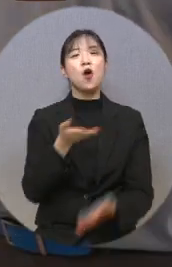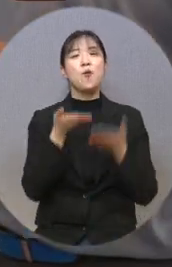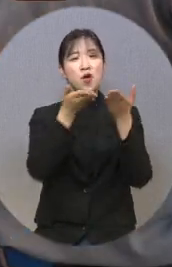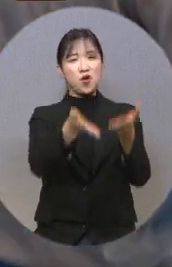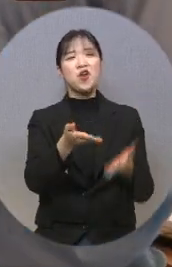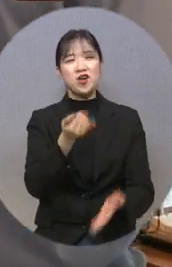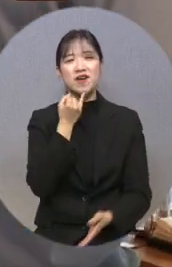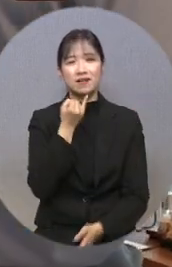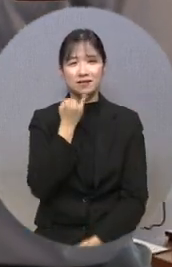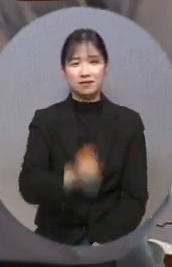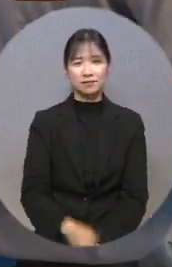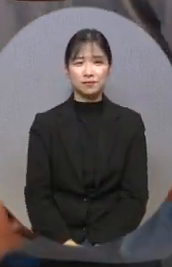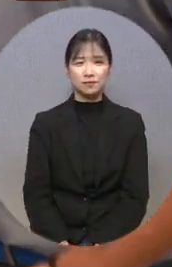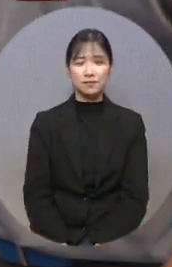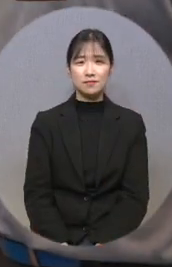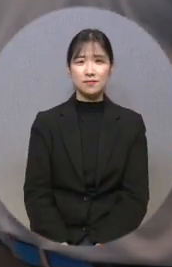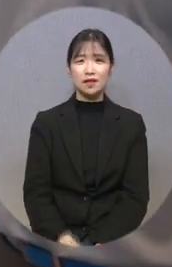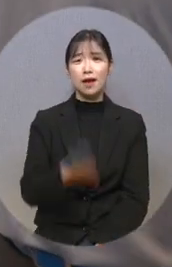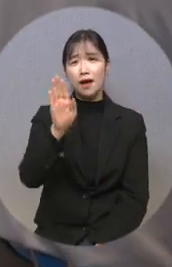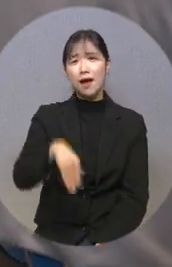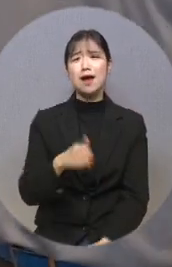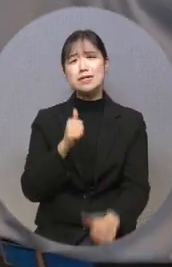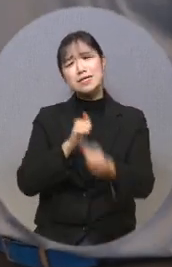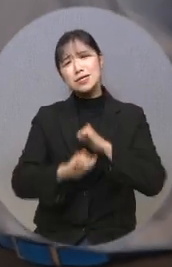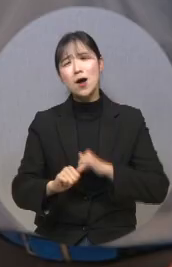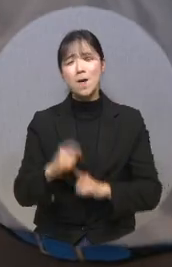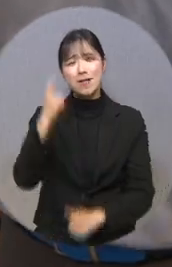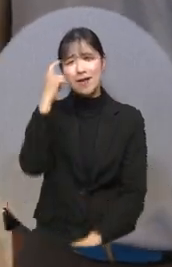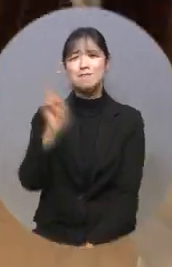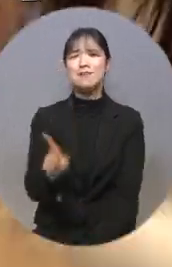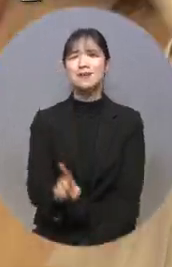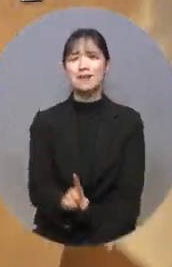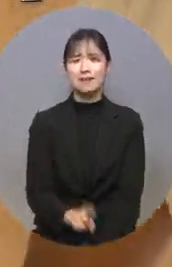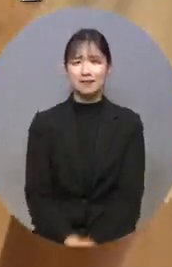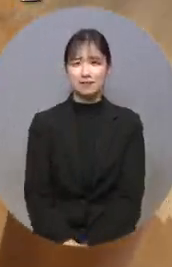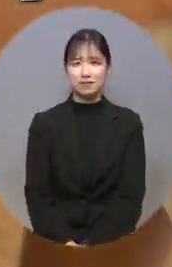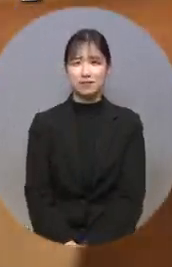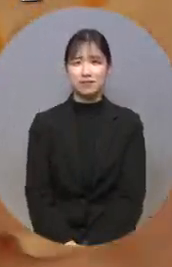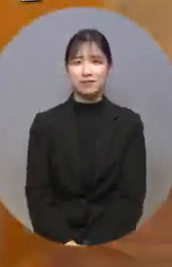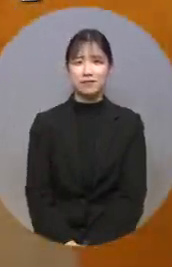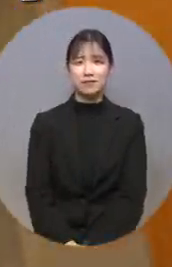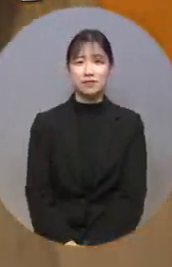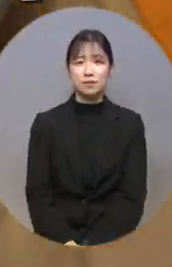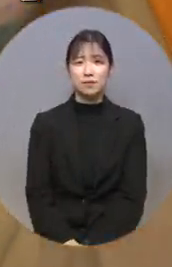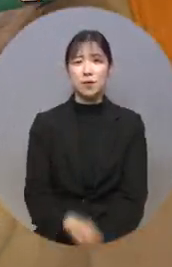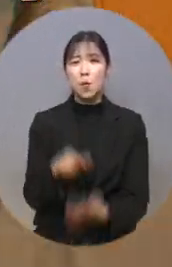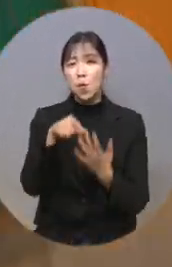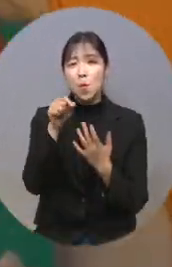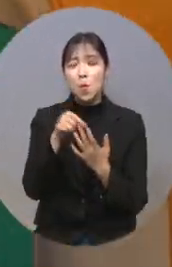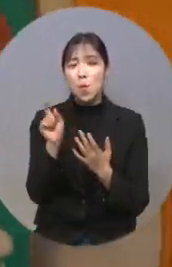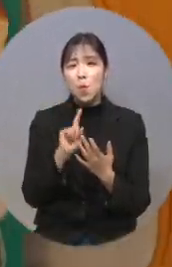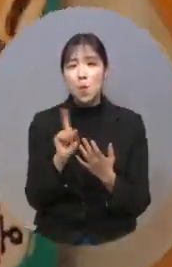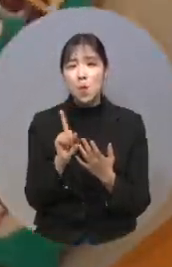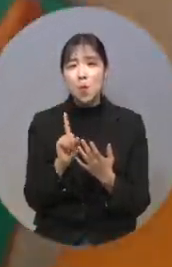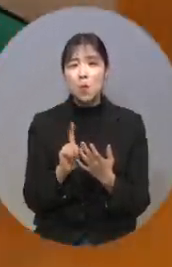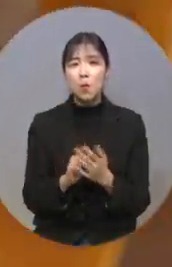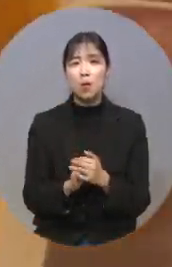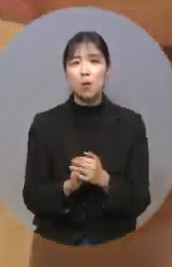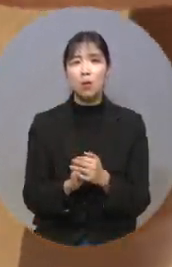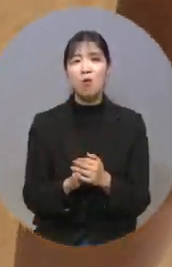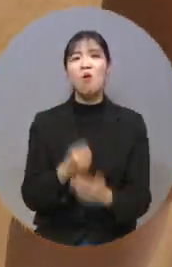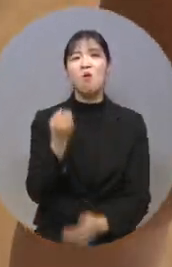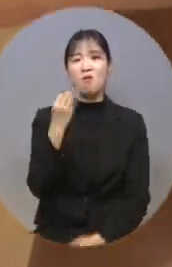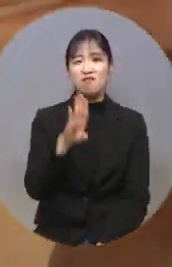이겨서 질 것 같아. 질 것 같아. 아니 뭘 벌써부터 진다고 해? 뭘 골랐어? 저희요? 저희 비슷한데? 어, 나 진짜